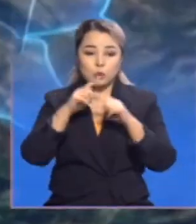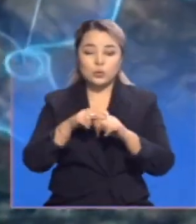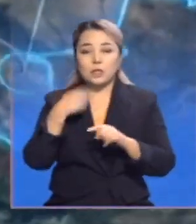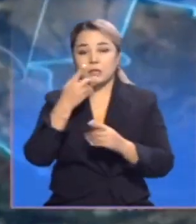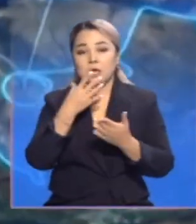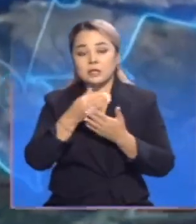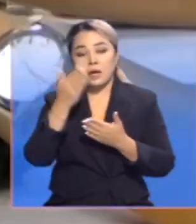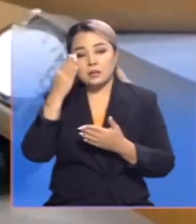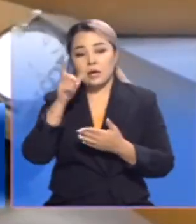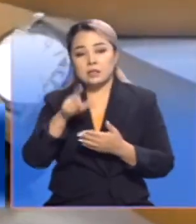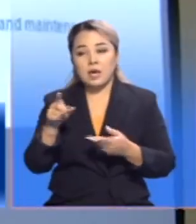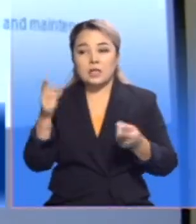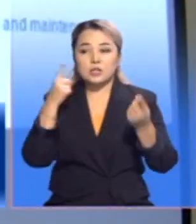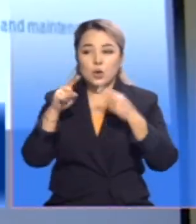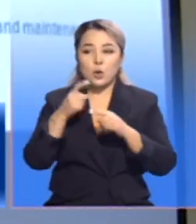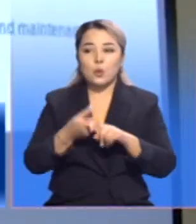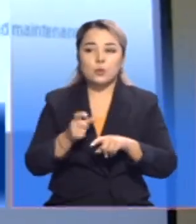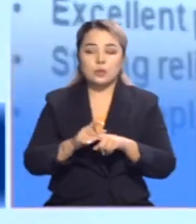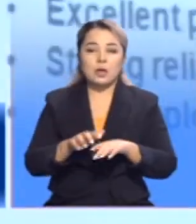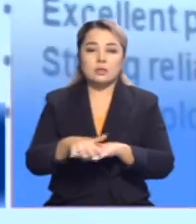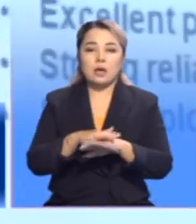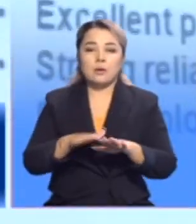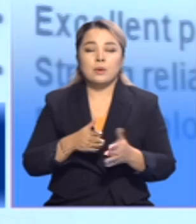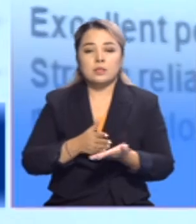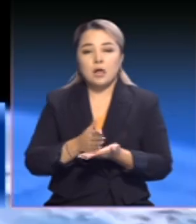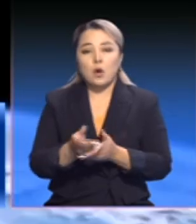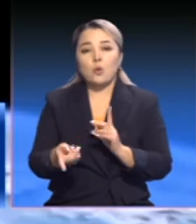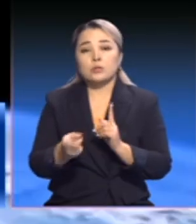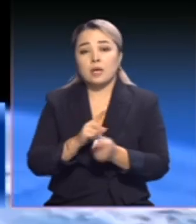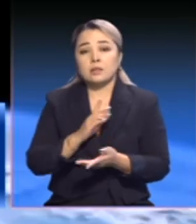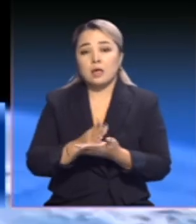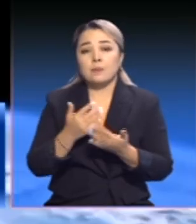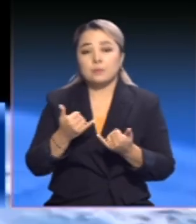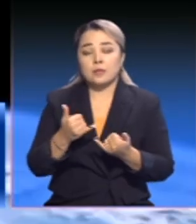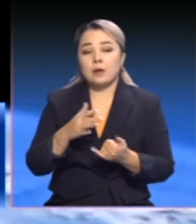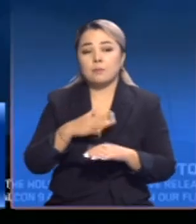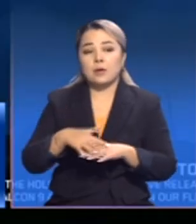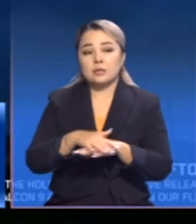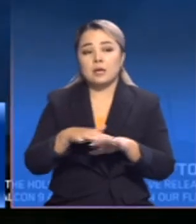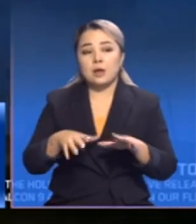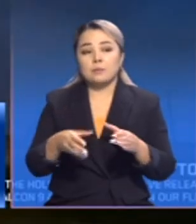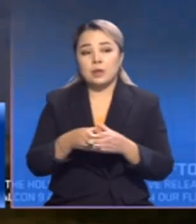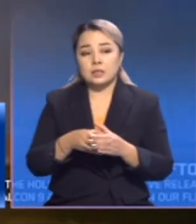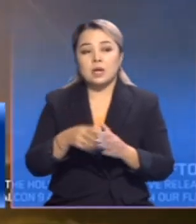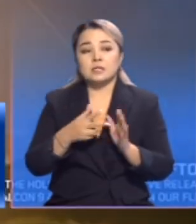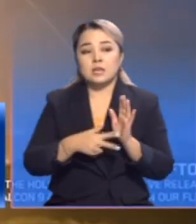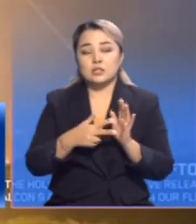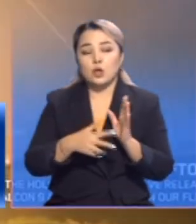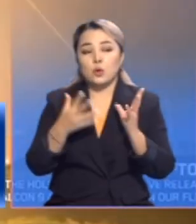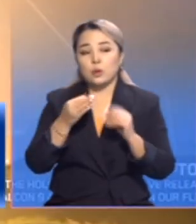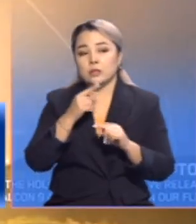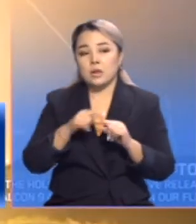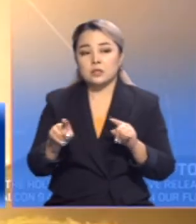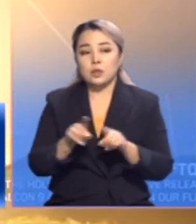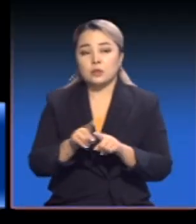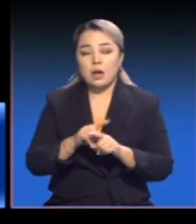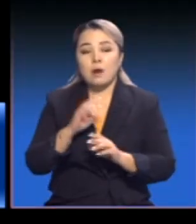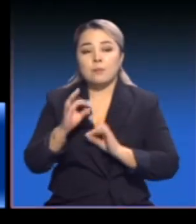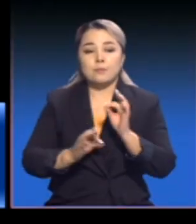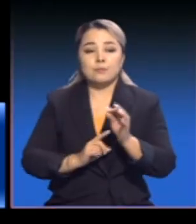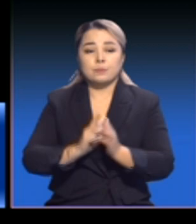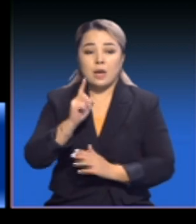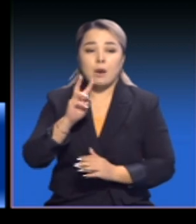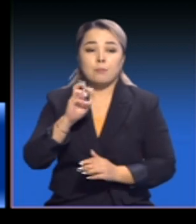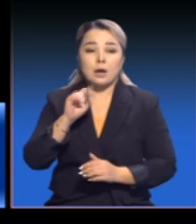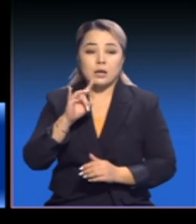дара таланттардың идеялары өркениеттің бағытын өзгертіп жатыр. Мысалға, Илон Маск бар болғаны 80 күнде адамды Марсқа апарып, сол